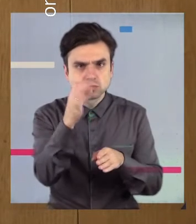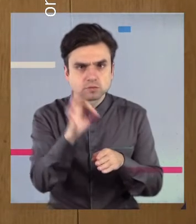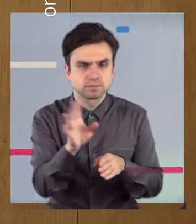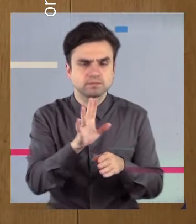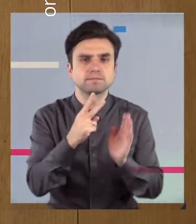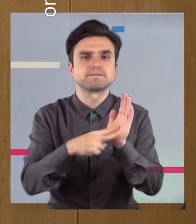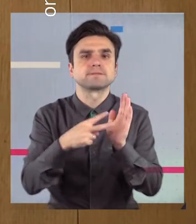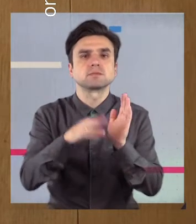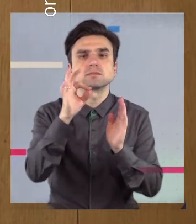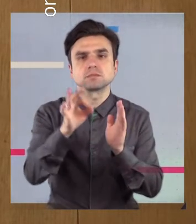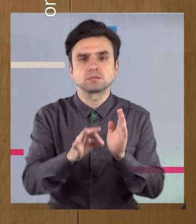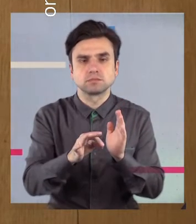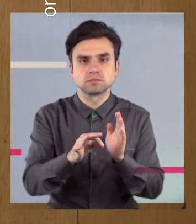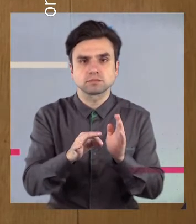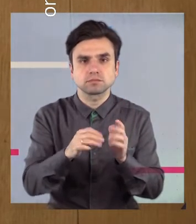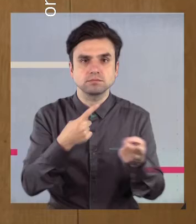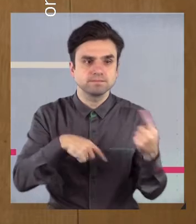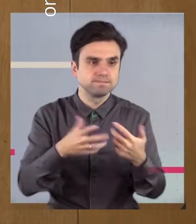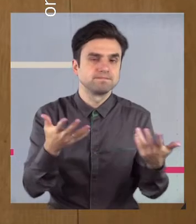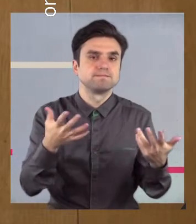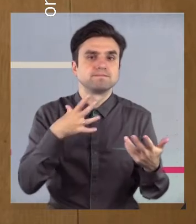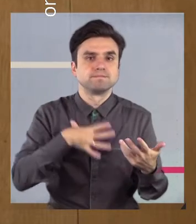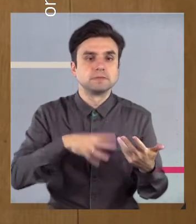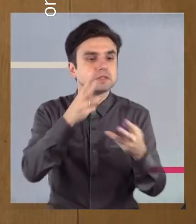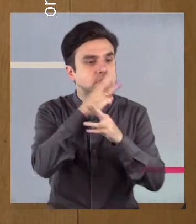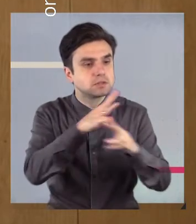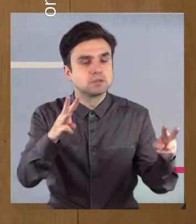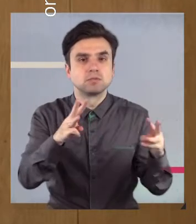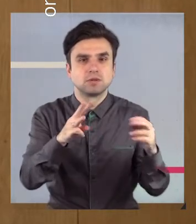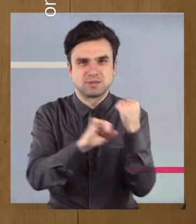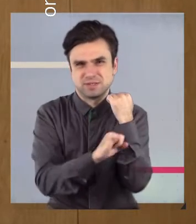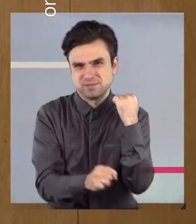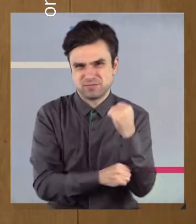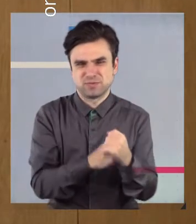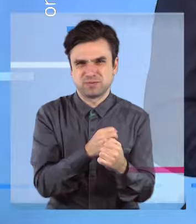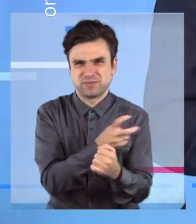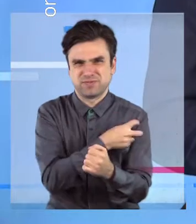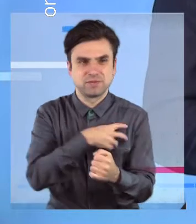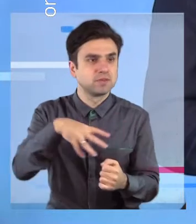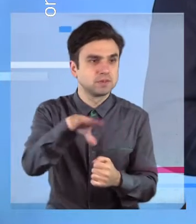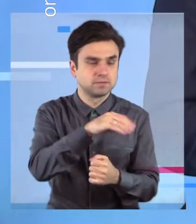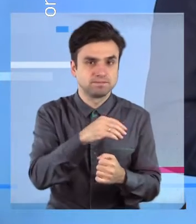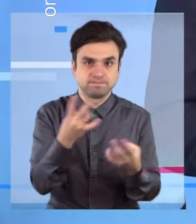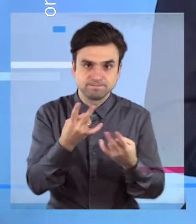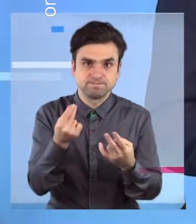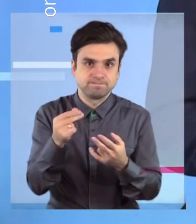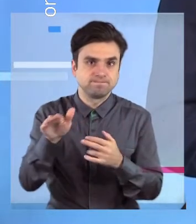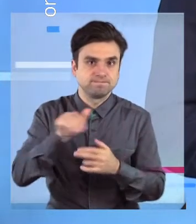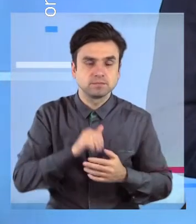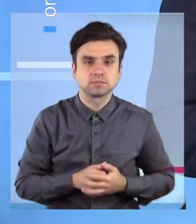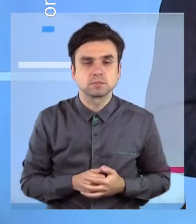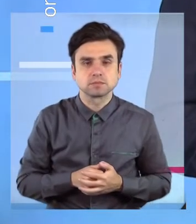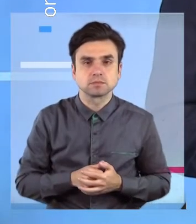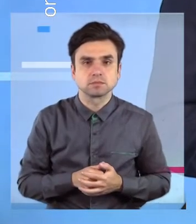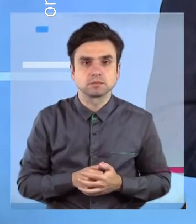як завжди, ми вирішуємо питання виплати заробітної плати працівникам медичної галузі. Підприємство на Мілині